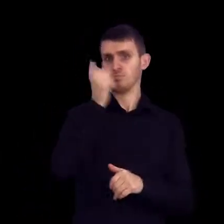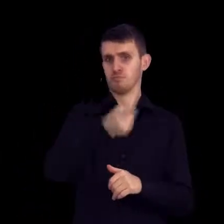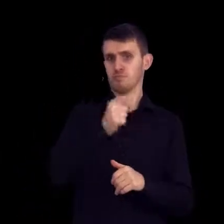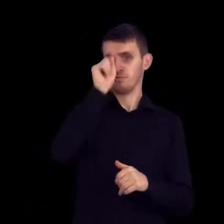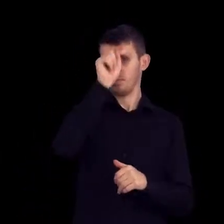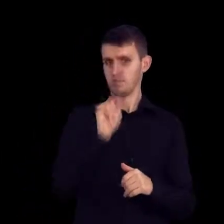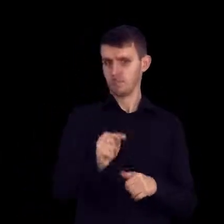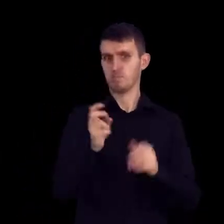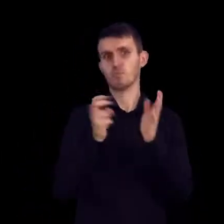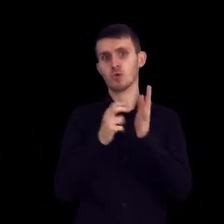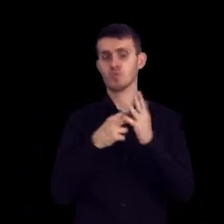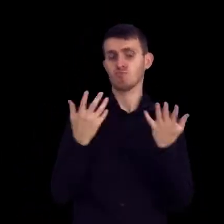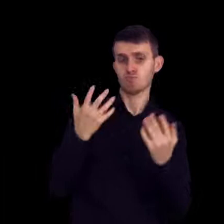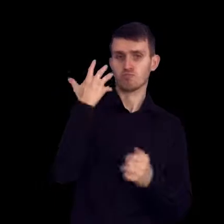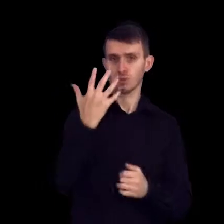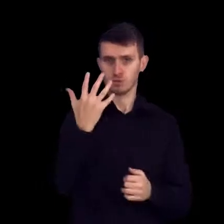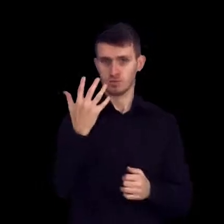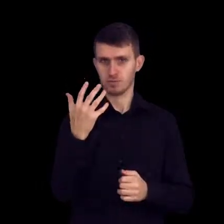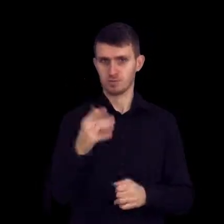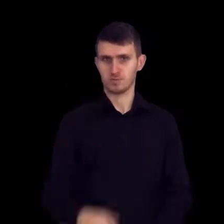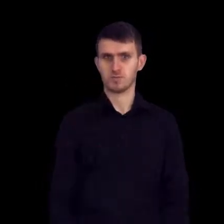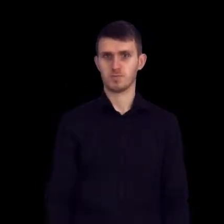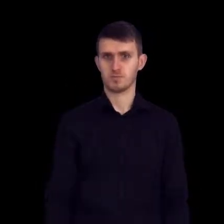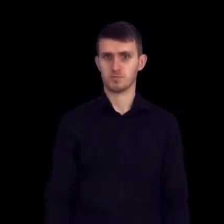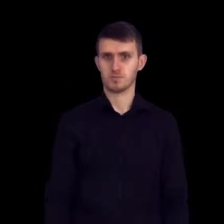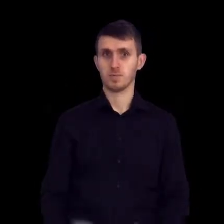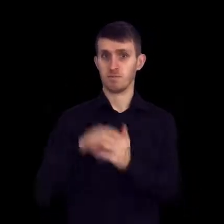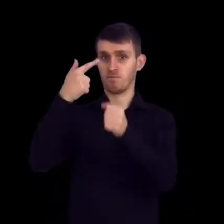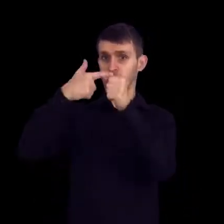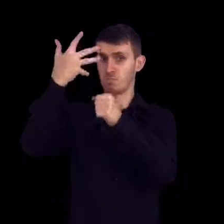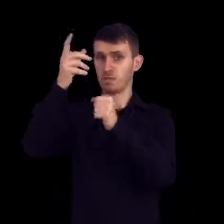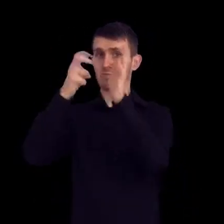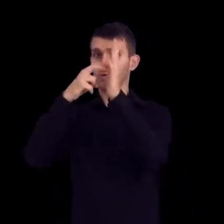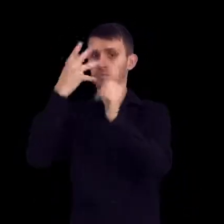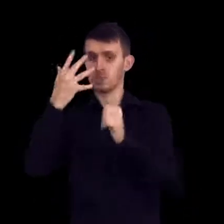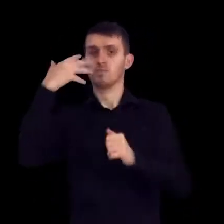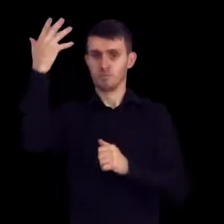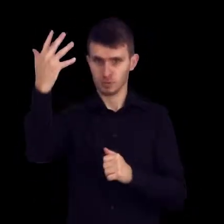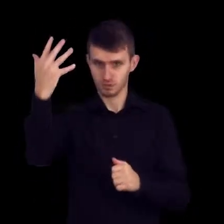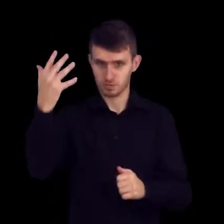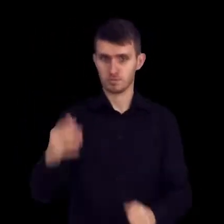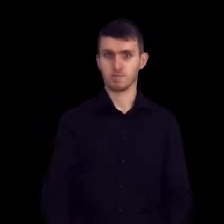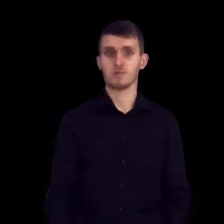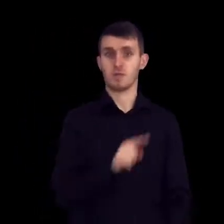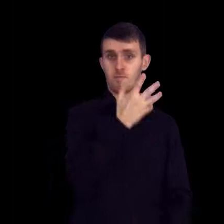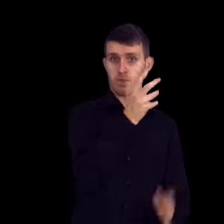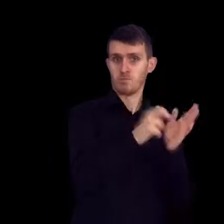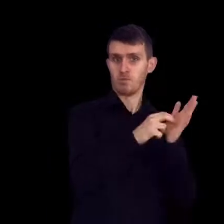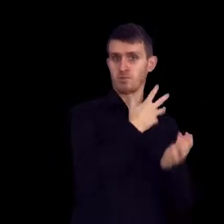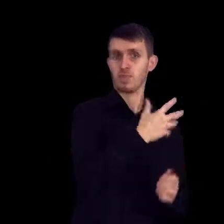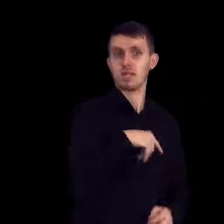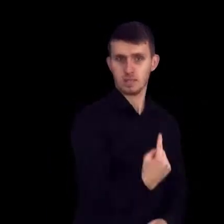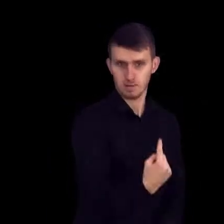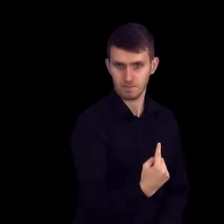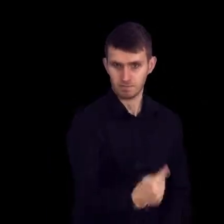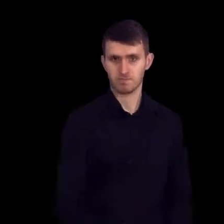Możemy podzielić licznik i mianownik wynikowego ułamka przez 5 25/5 równa się 5 a